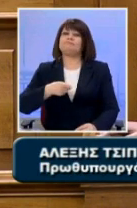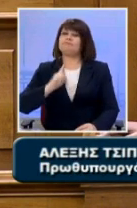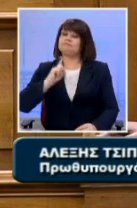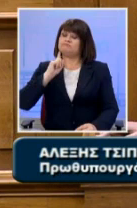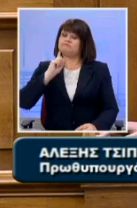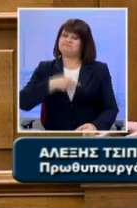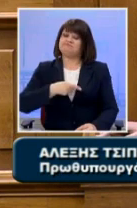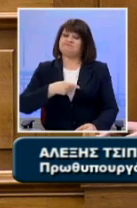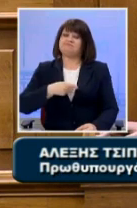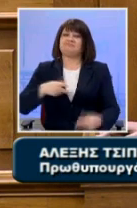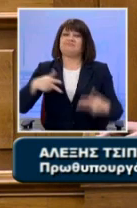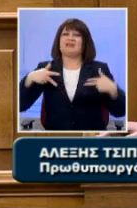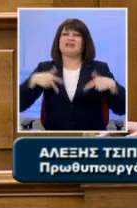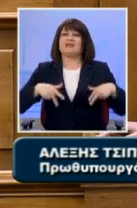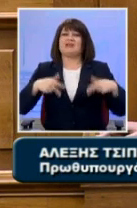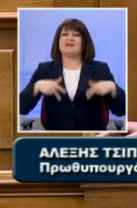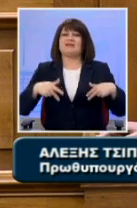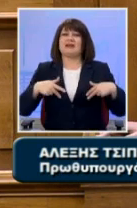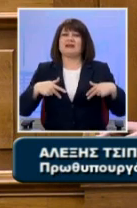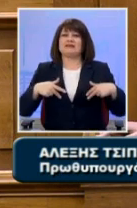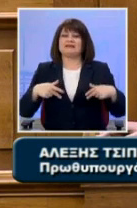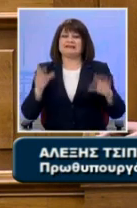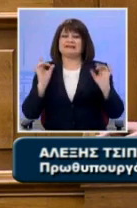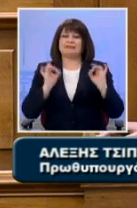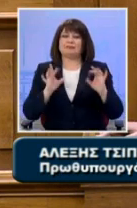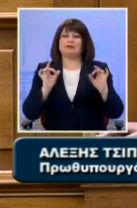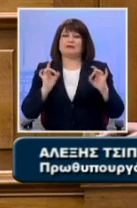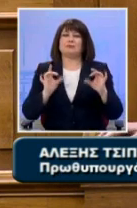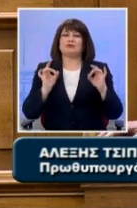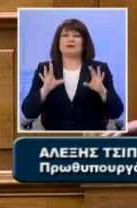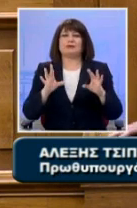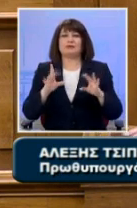κυβερνήσεις το να μην γίνεται τίποτα απολύτως.